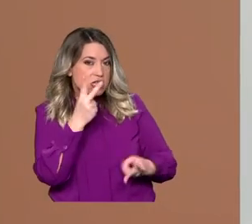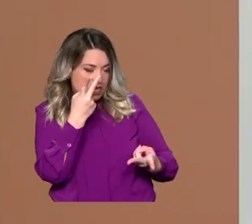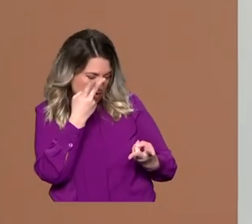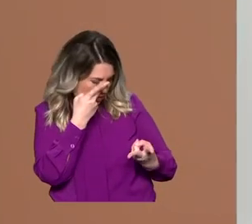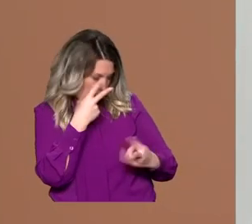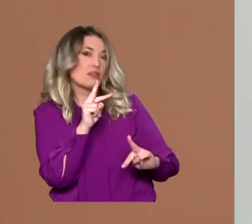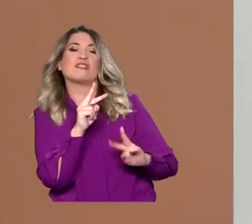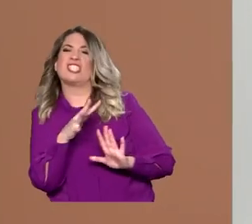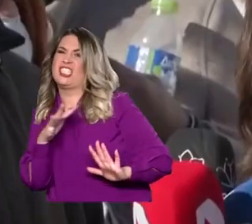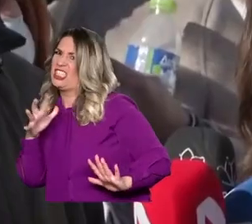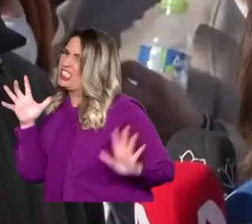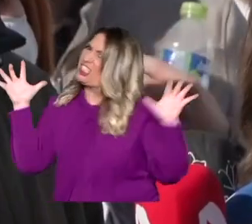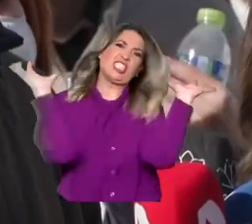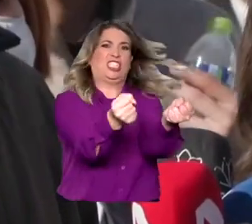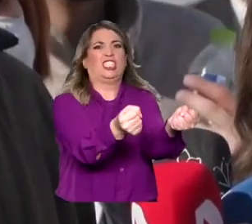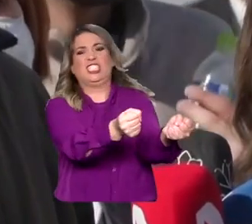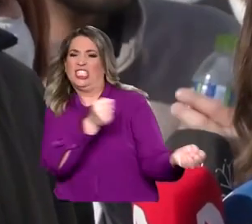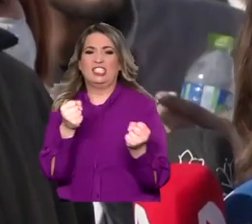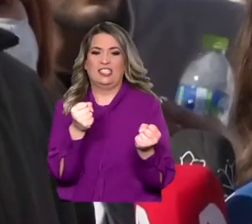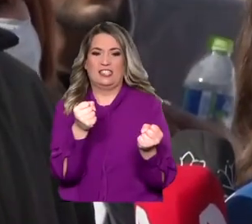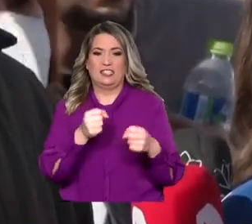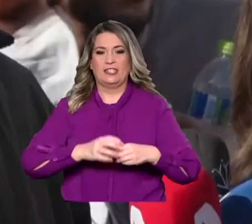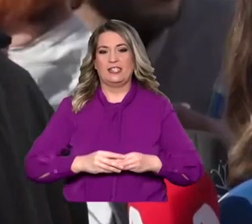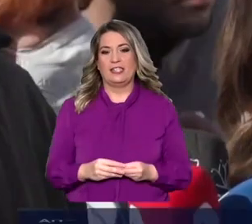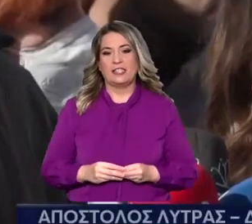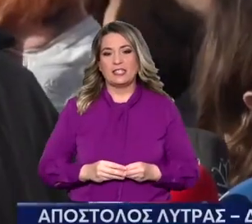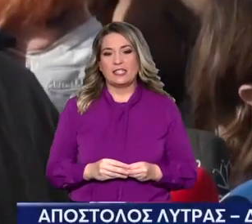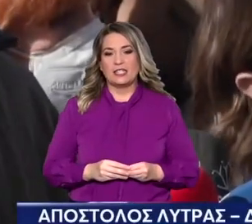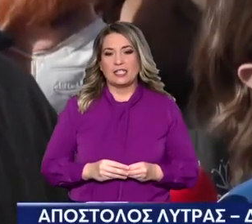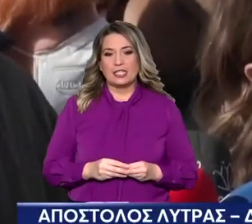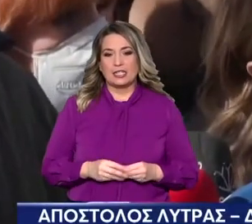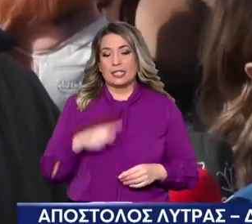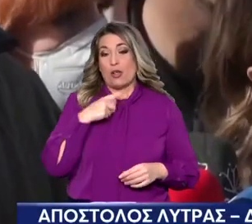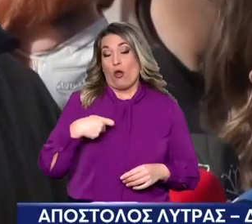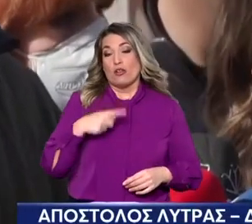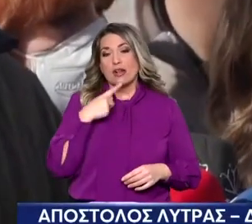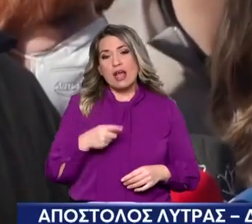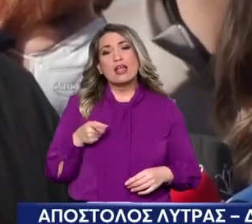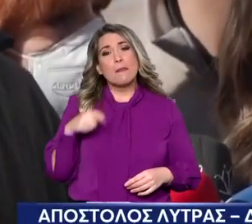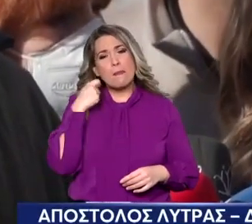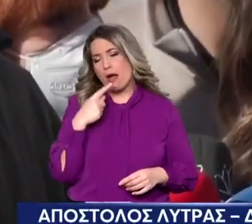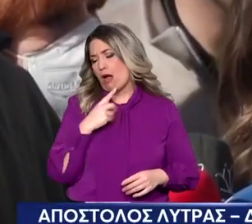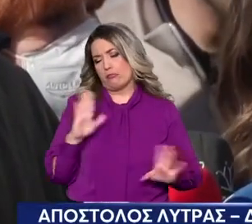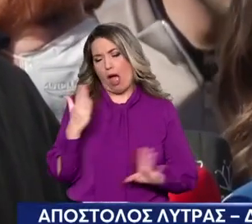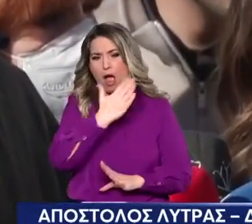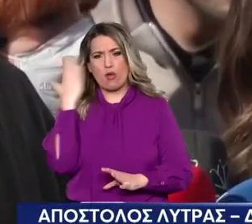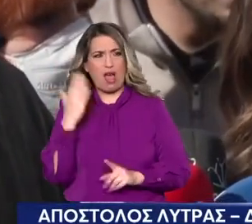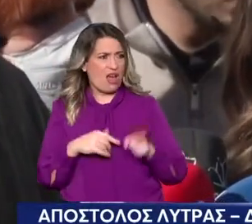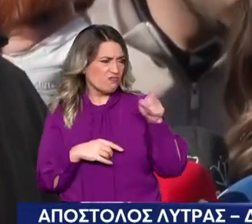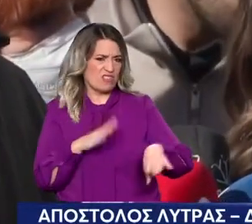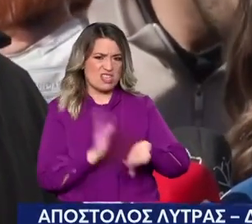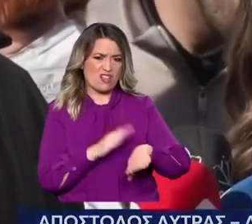53χρονο κατηγορούμενο η μητέρα με το που είδε όπως σας είπα και πριν το βασικό κατηγορούμενο ε αυτό